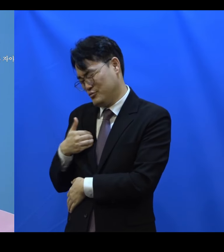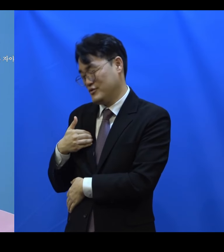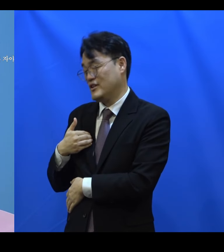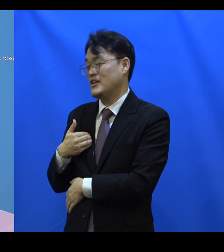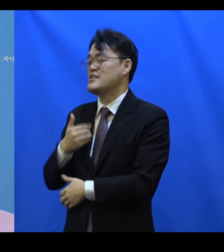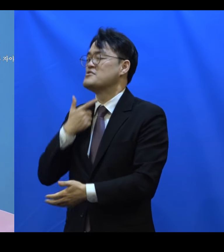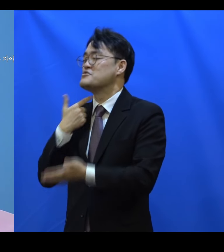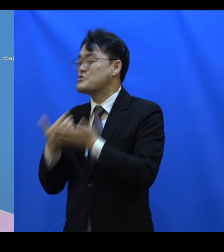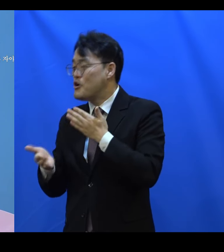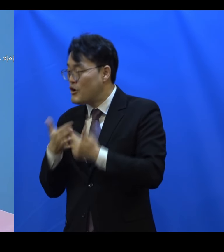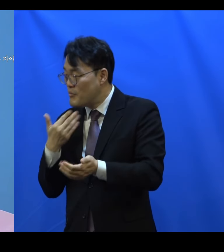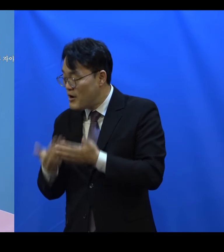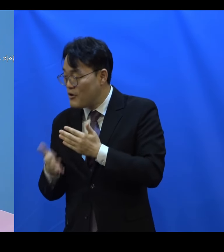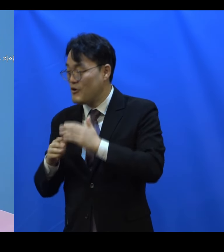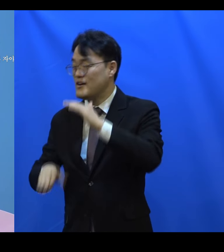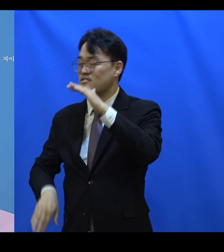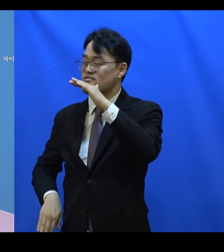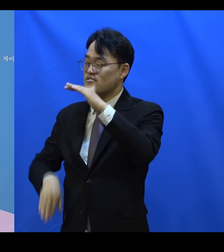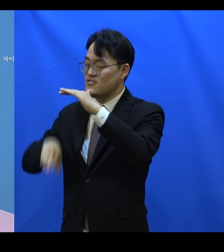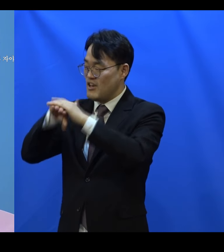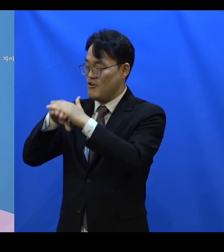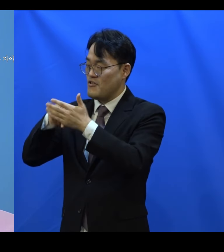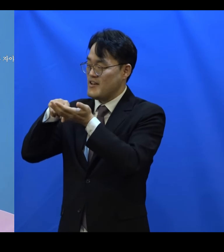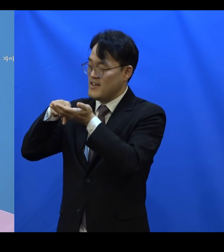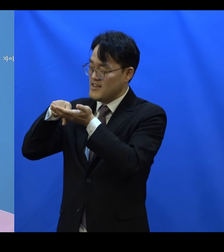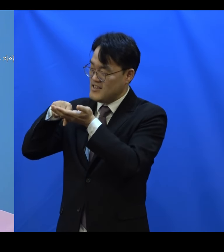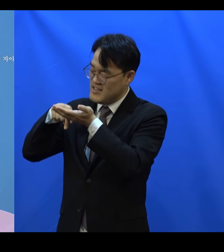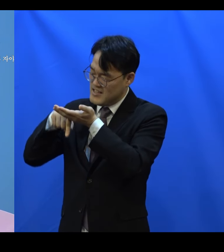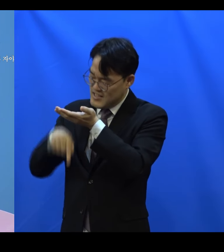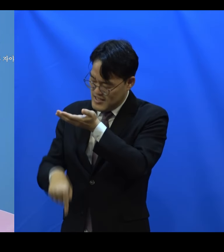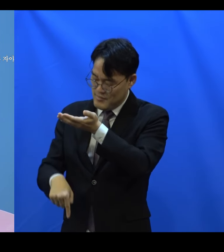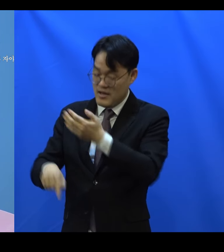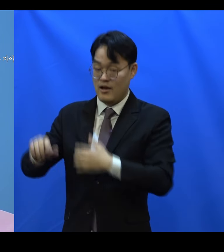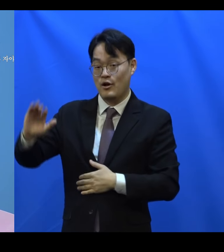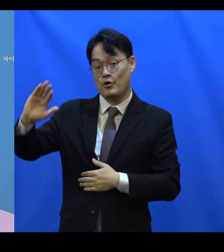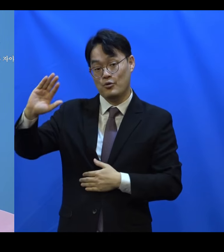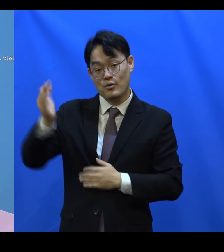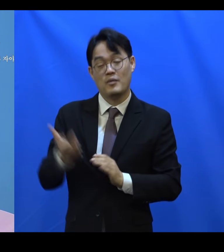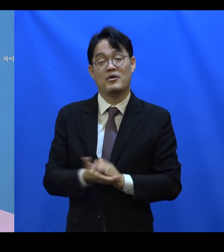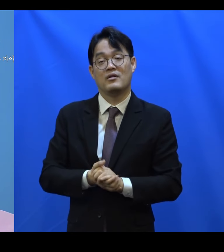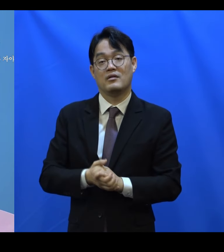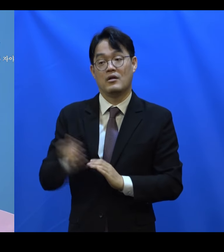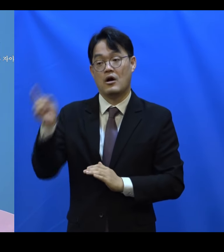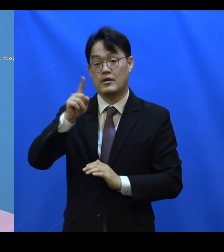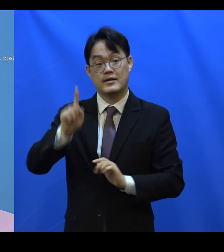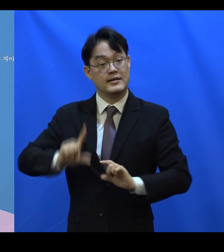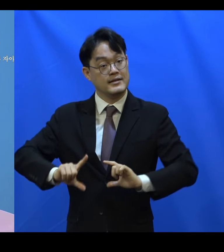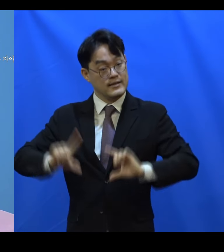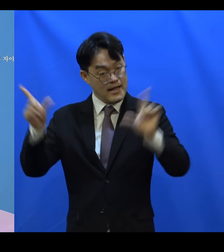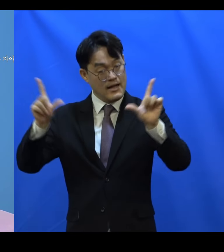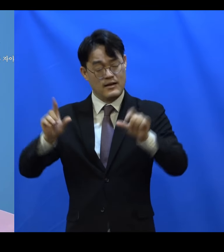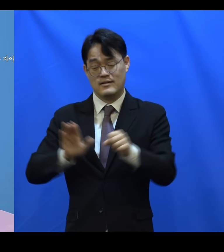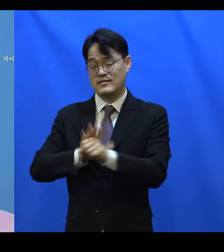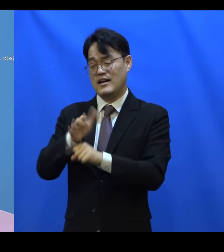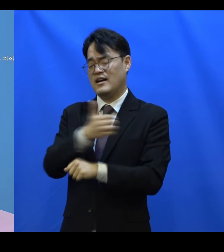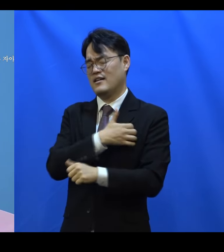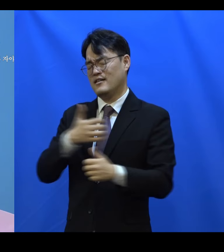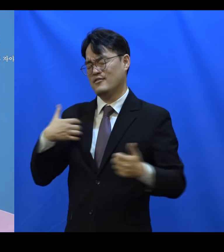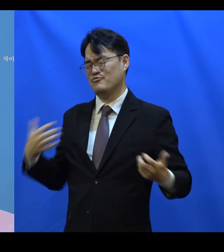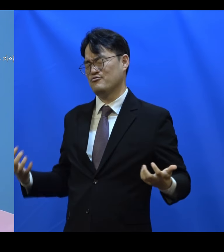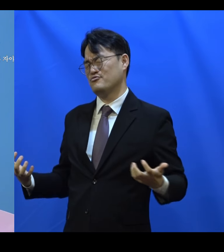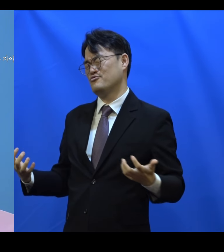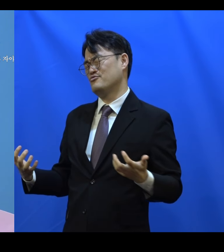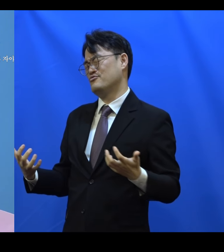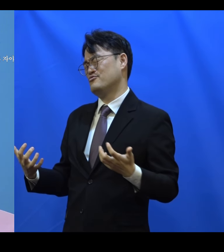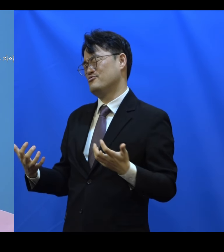누리고 채우고 깊어져 가면 어느 날 그 사랑이 충만한